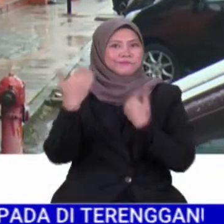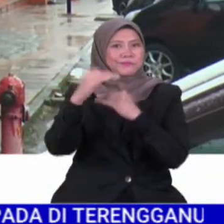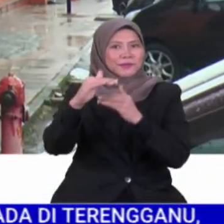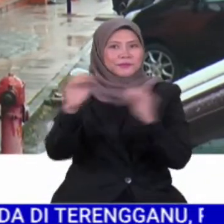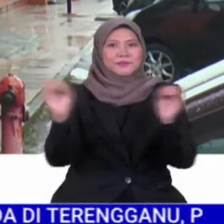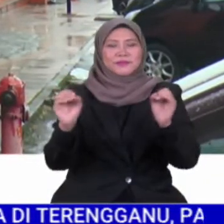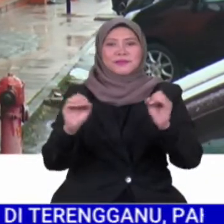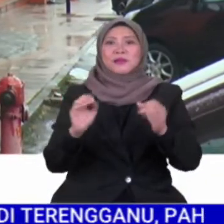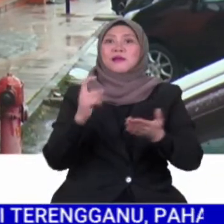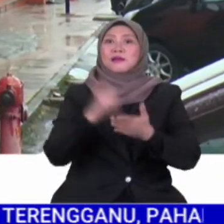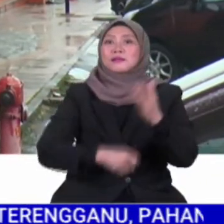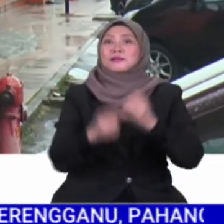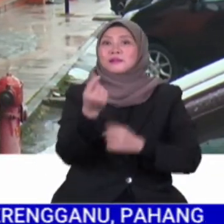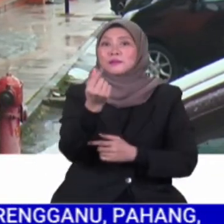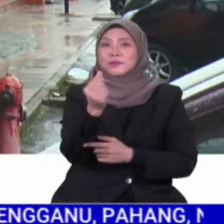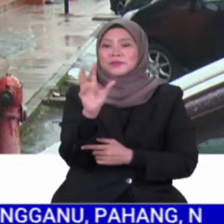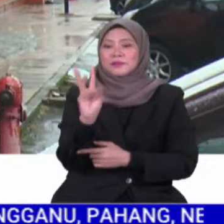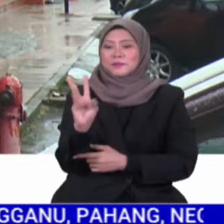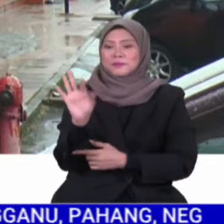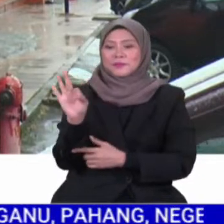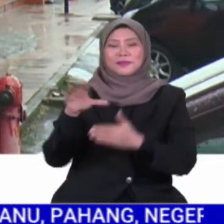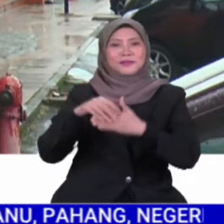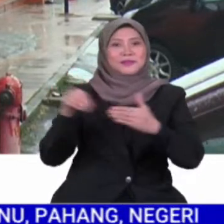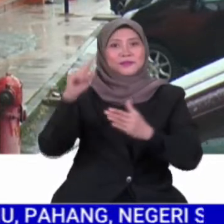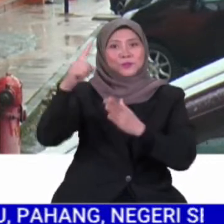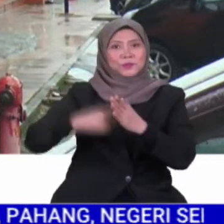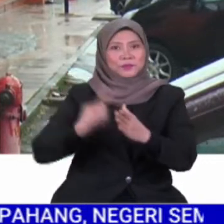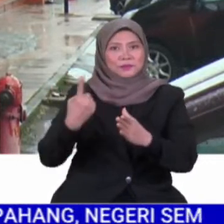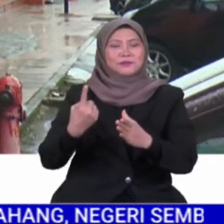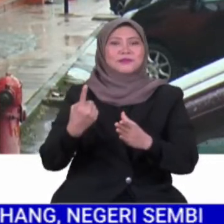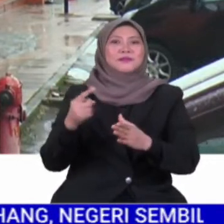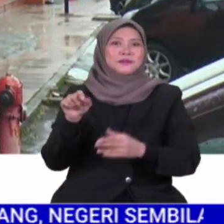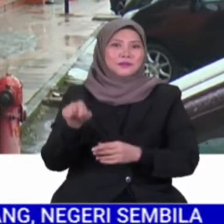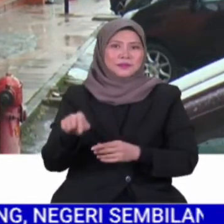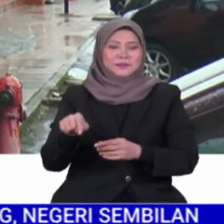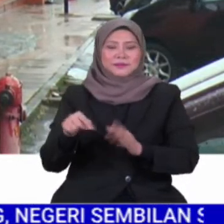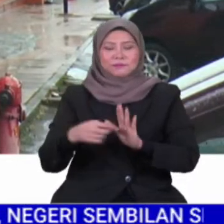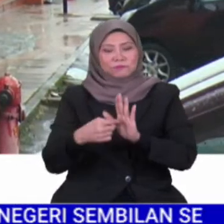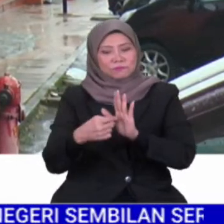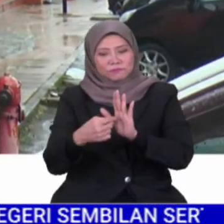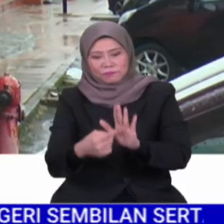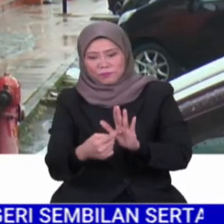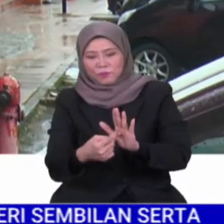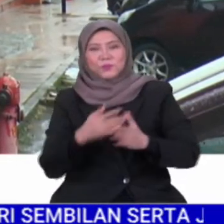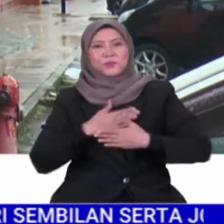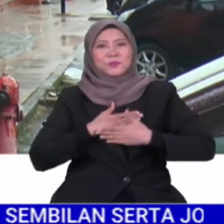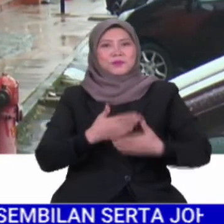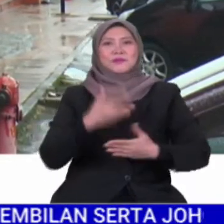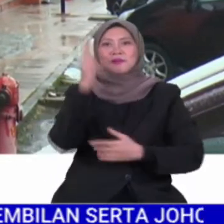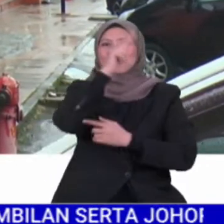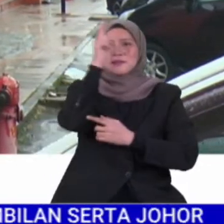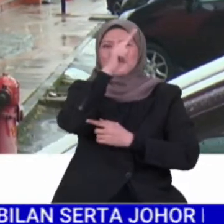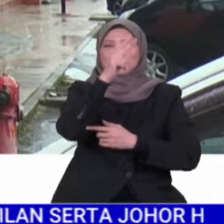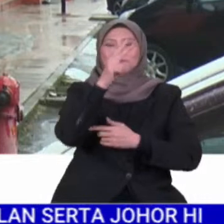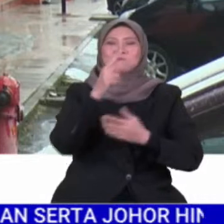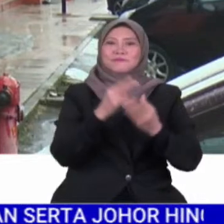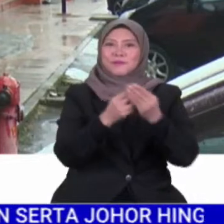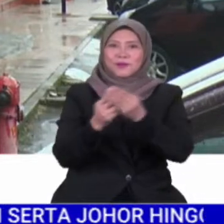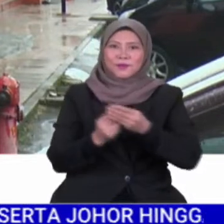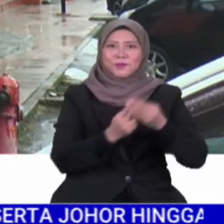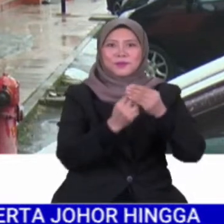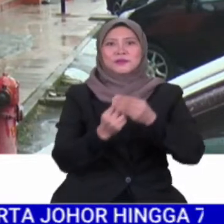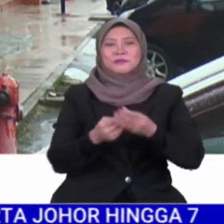dengan harga RM69 sebulan merupakan inisiatif yang mempamerkan komitmen kerajaan perpaduan